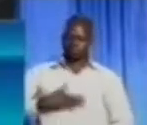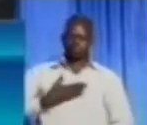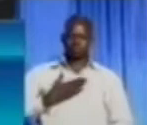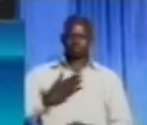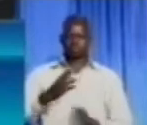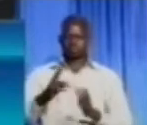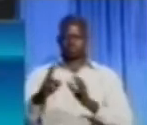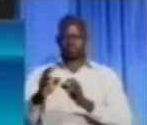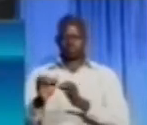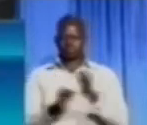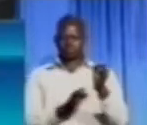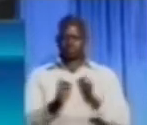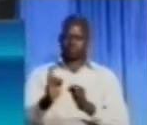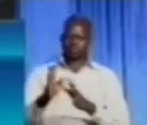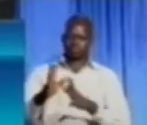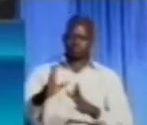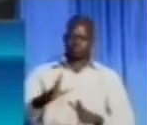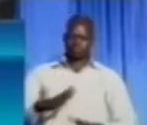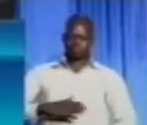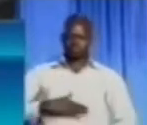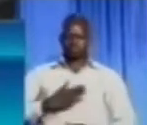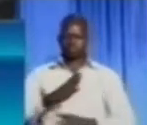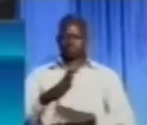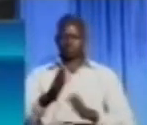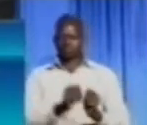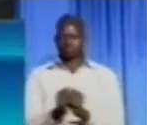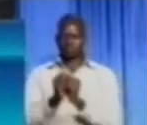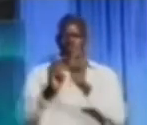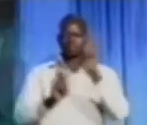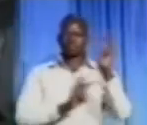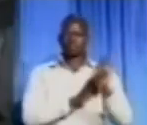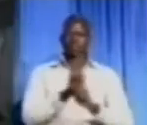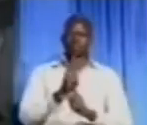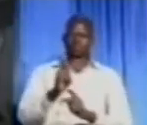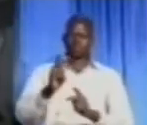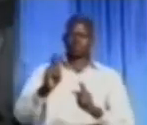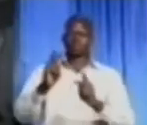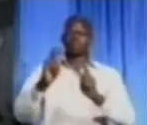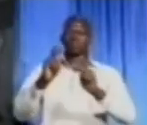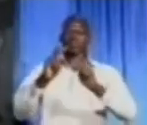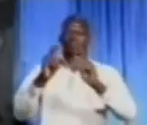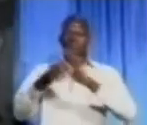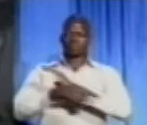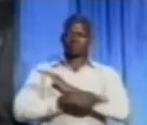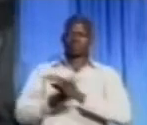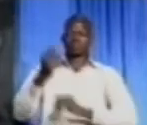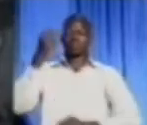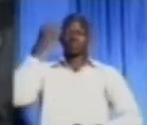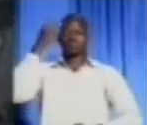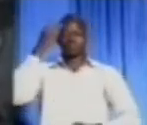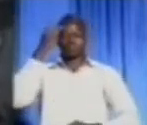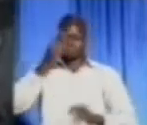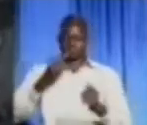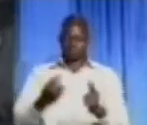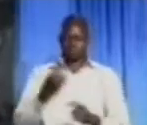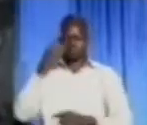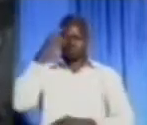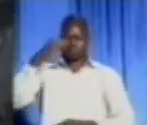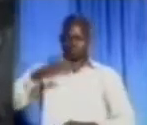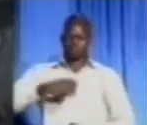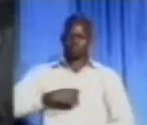la satisfaction de l'ensemble des populations de cette région. Et je crois que c'est le lieu pour moi, en tout